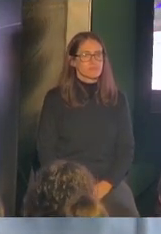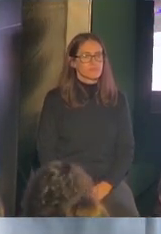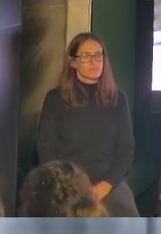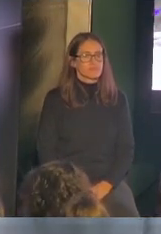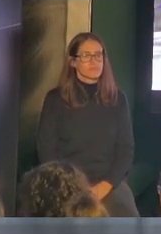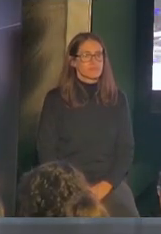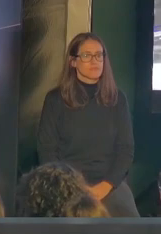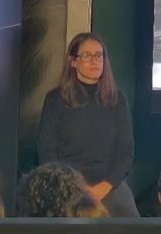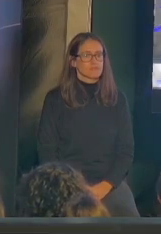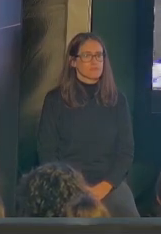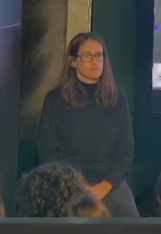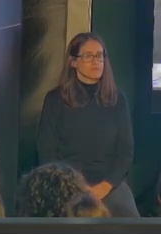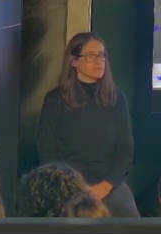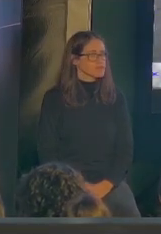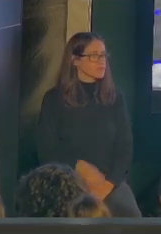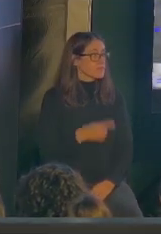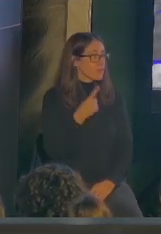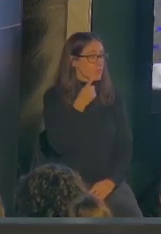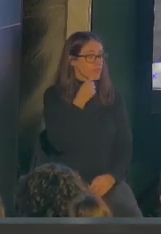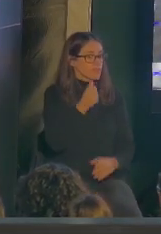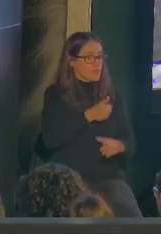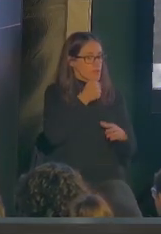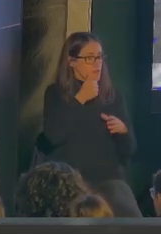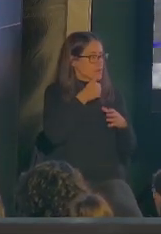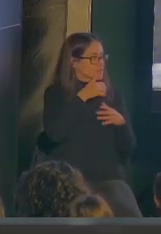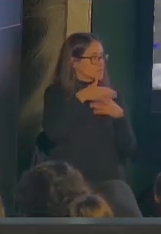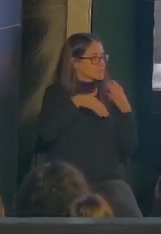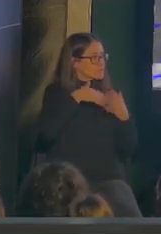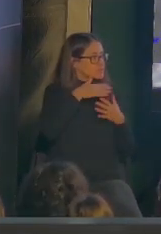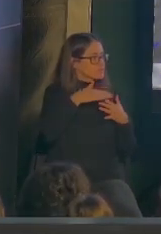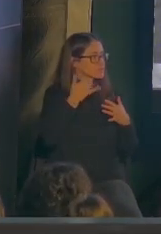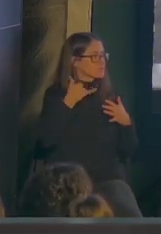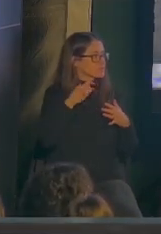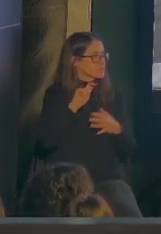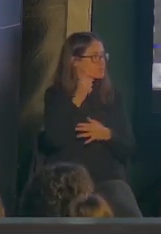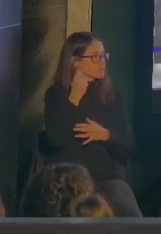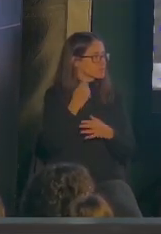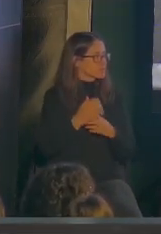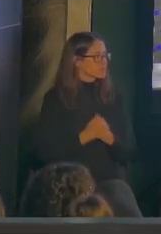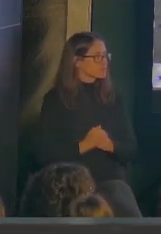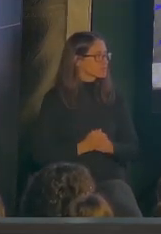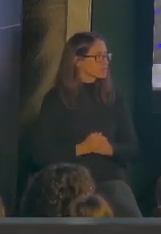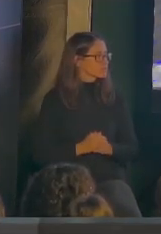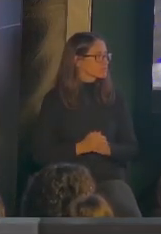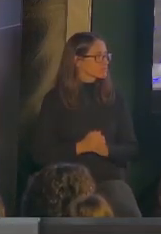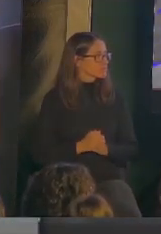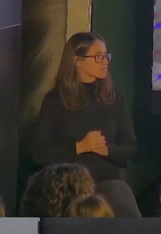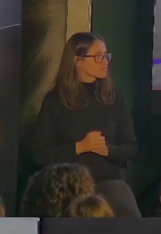Vale, això ho anirem barrejant una mica i ja ho tenim.